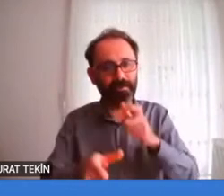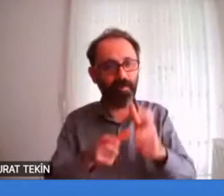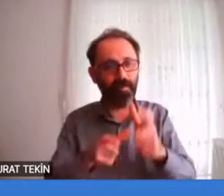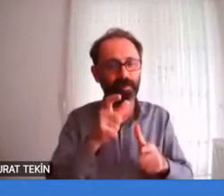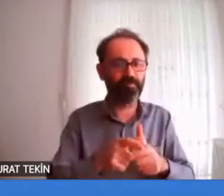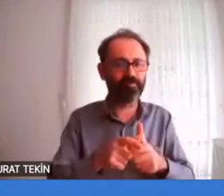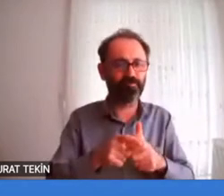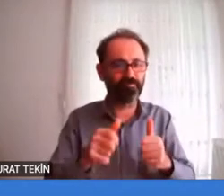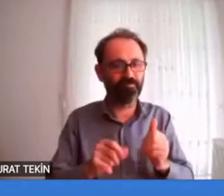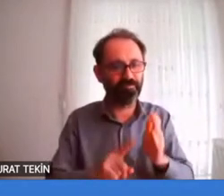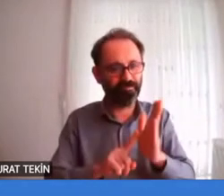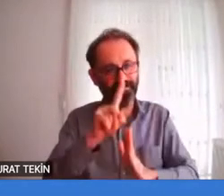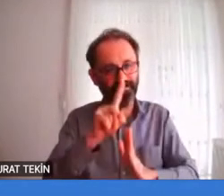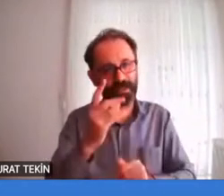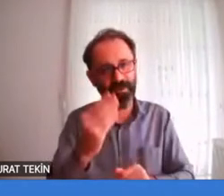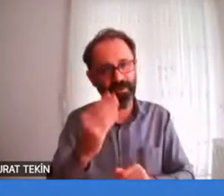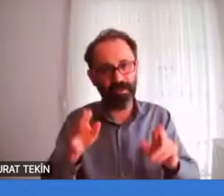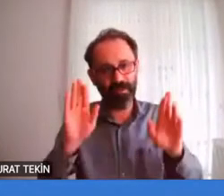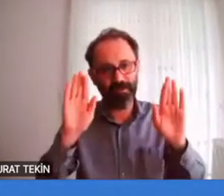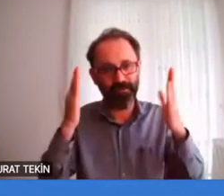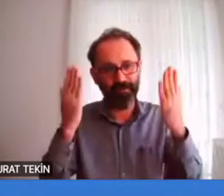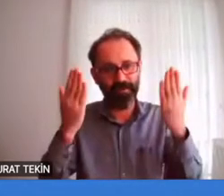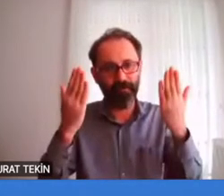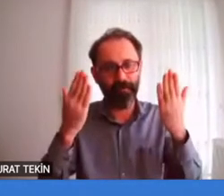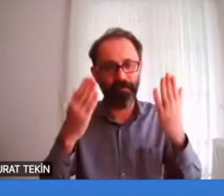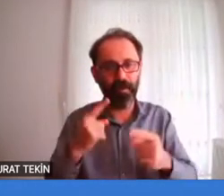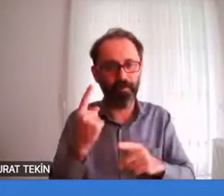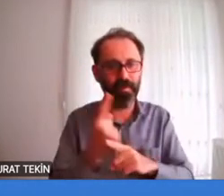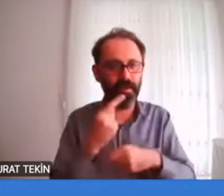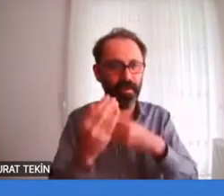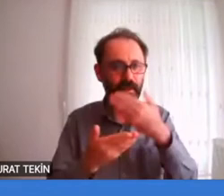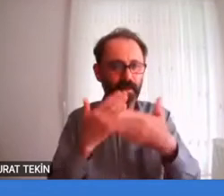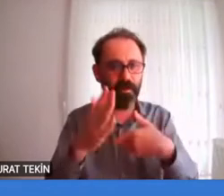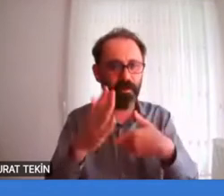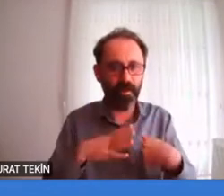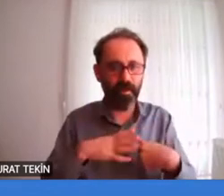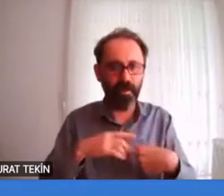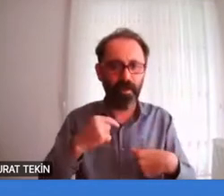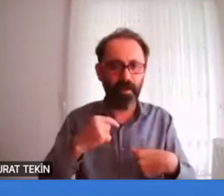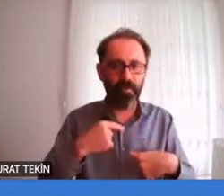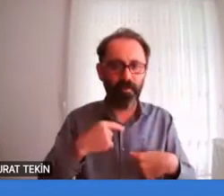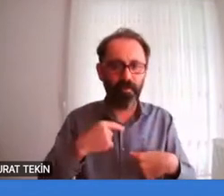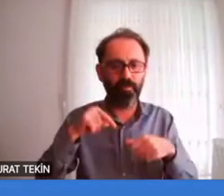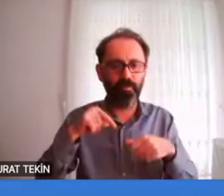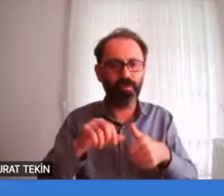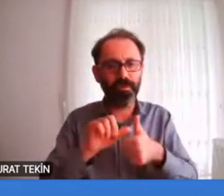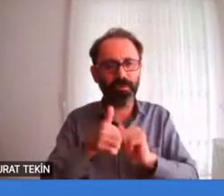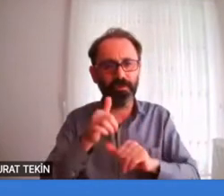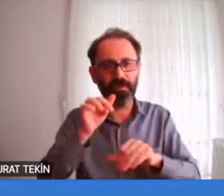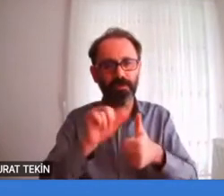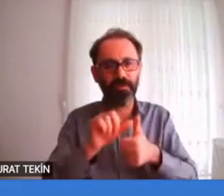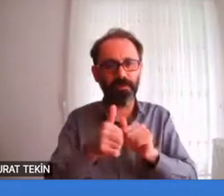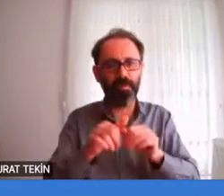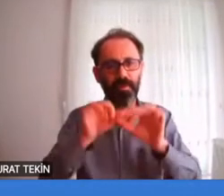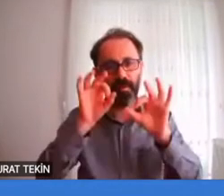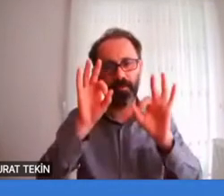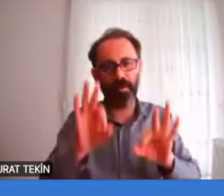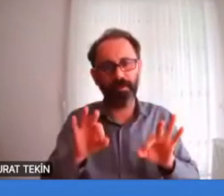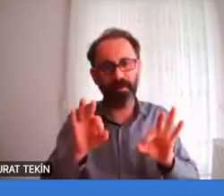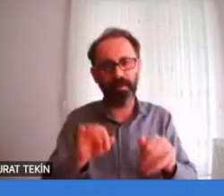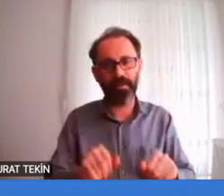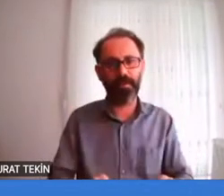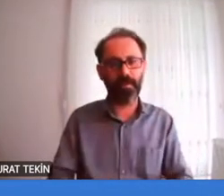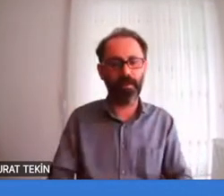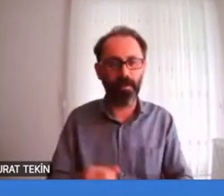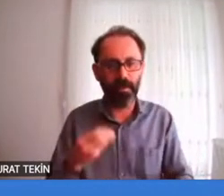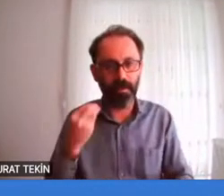kısacası böyle. Ben bir örnek vermek istiyorum. Ben bu spora başlarken kenar oyuncu olarak başladım, şütördüm.